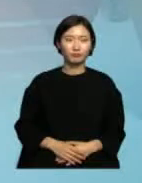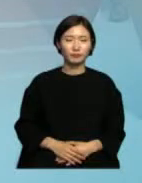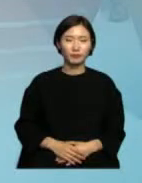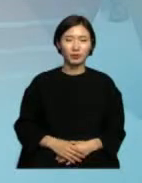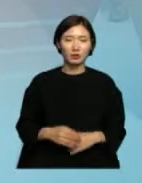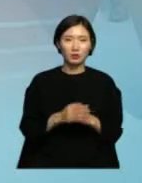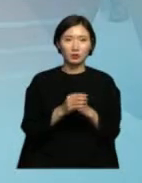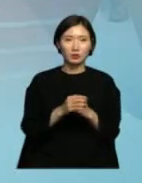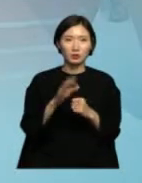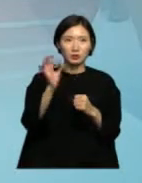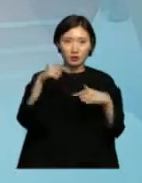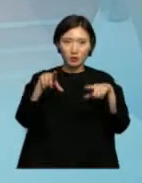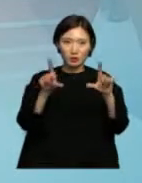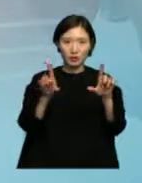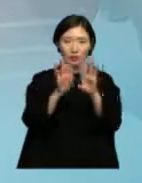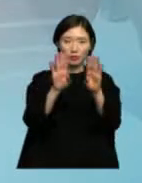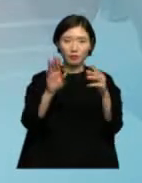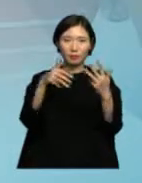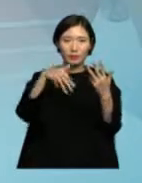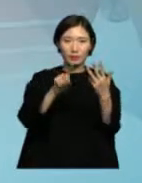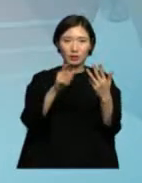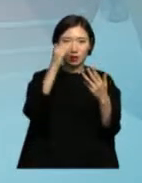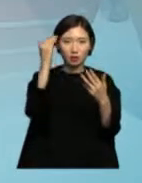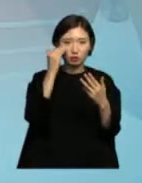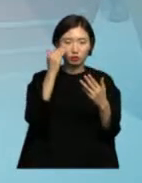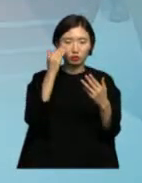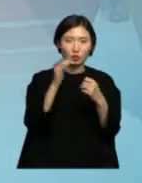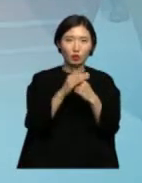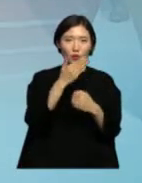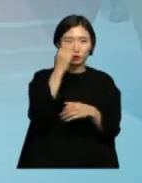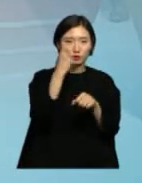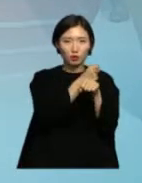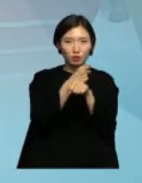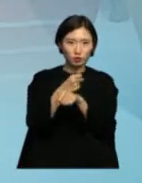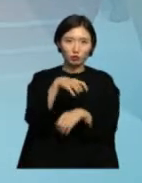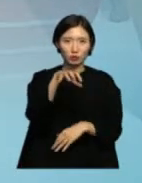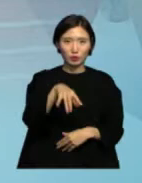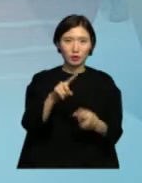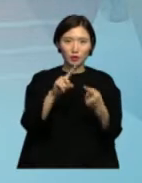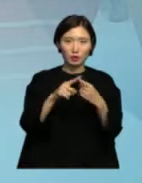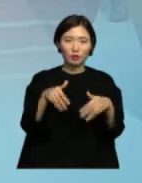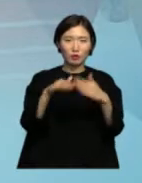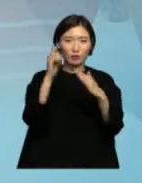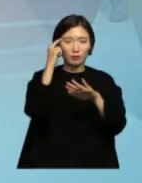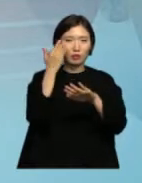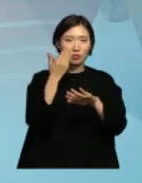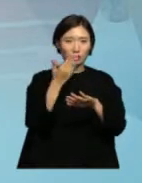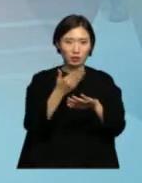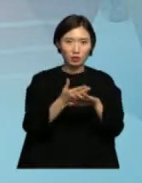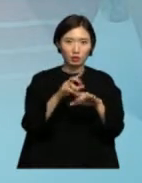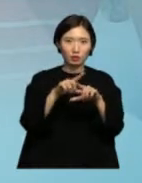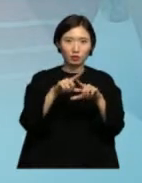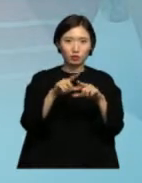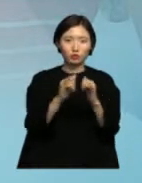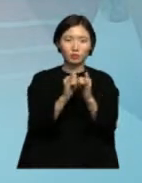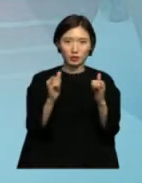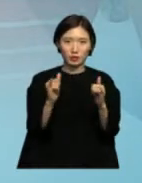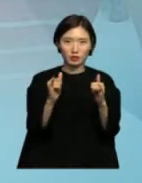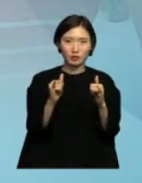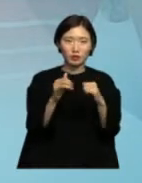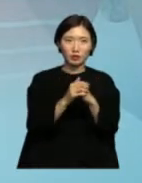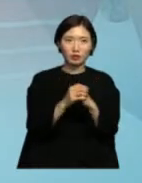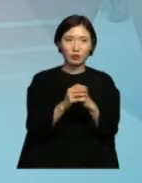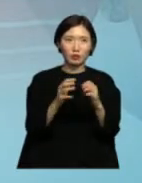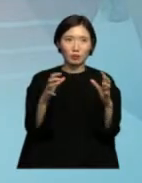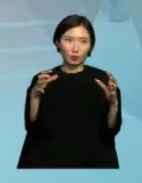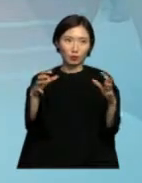지난 10일에 열린 제8차 한국콜마통합기술원의 건립 반대 민원을 위한 주민대책회의 자료입니다.